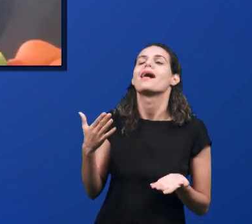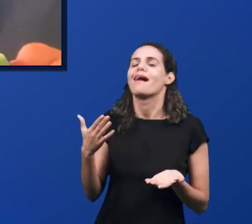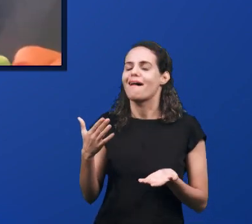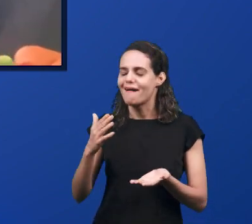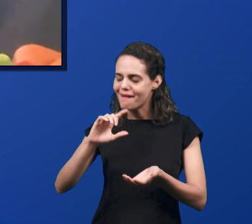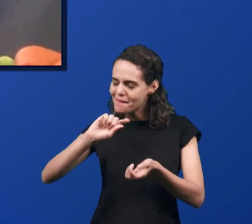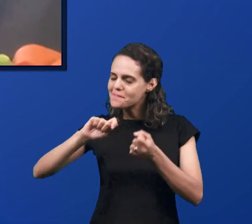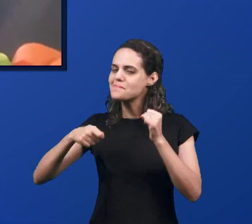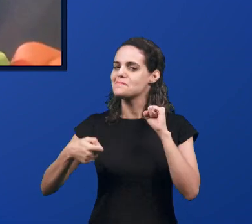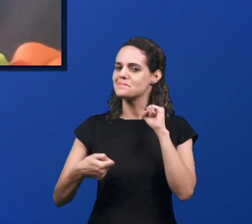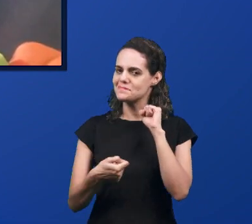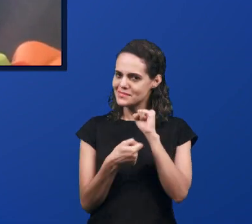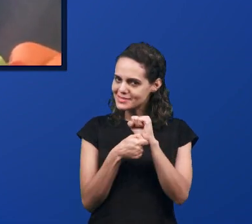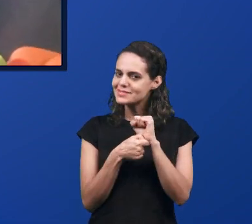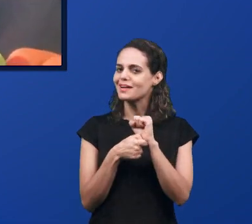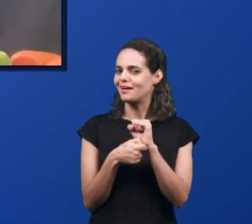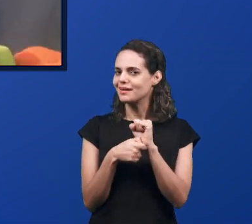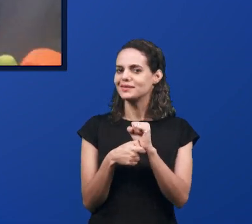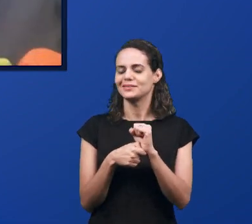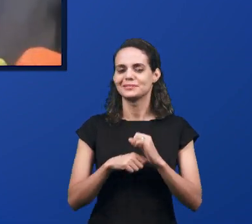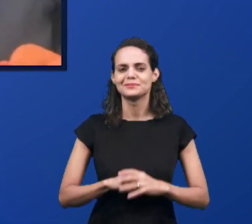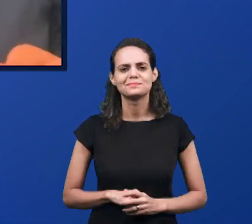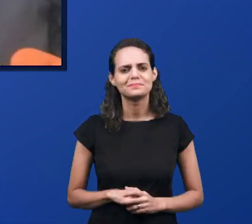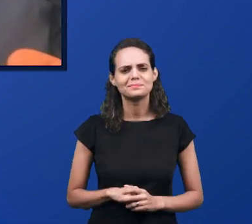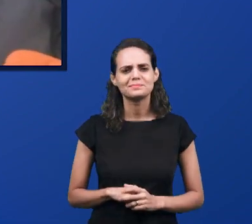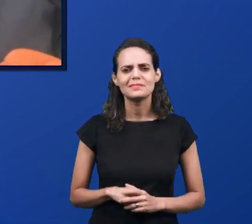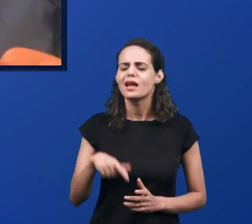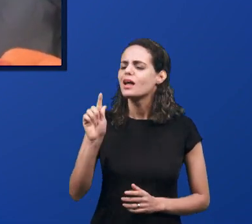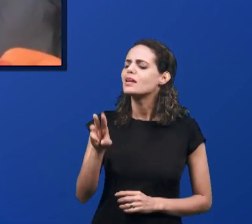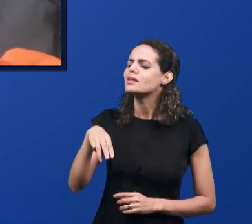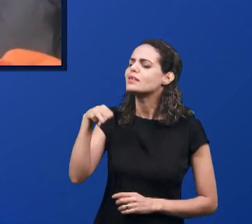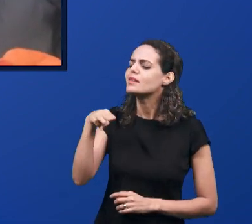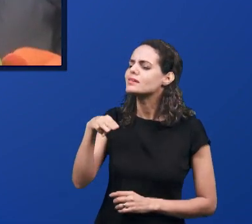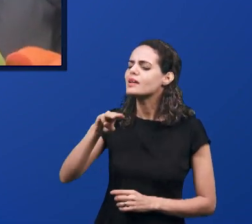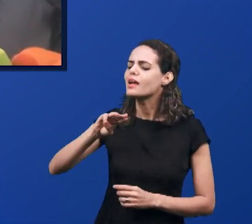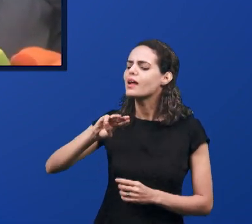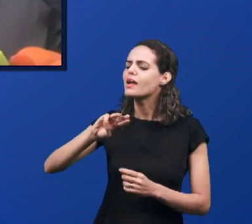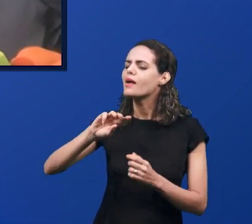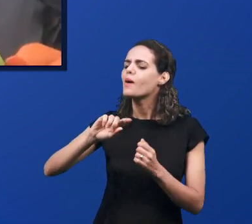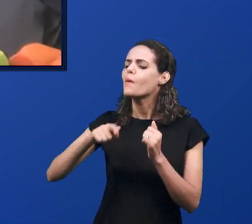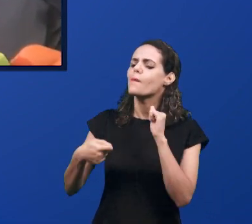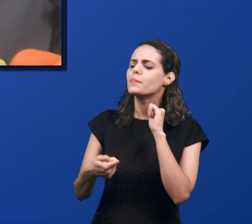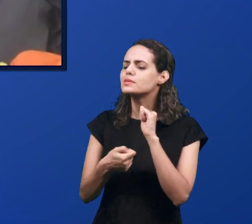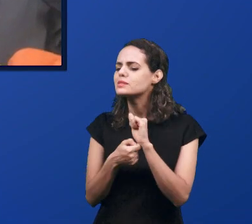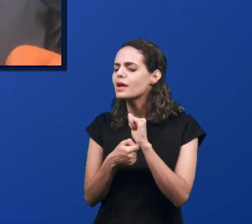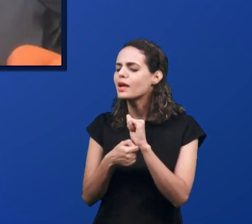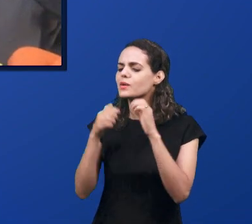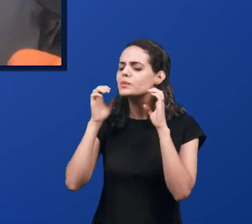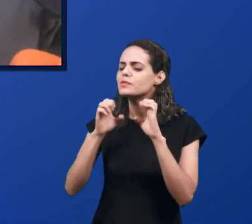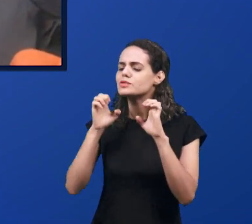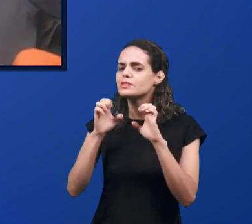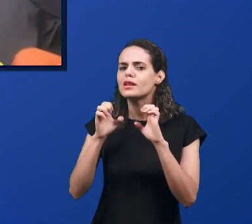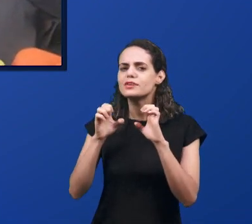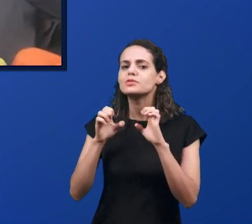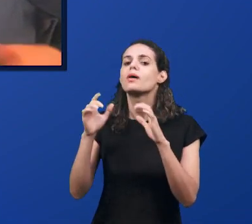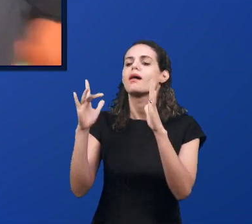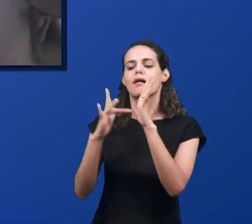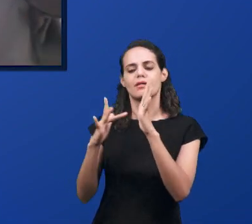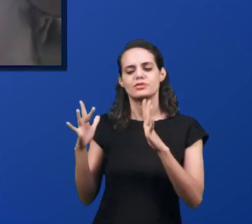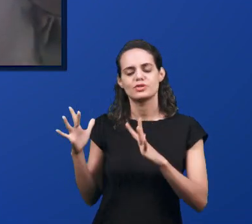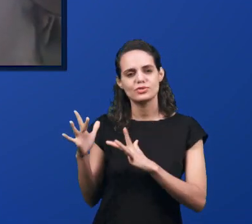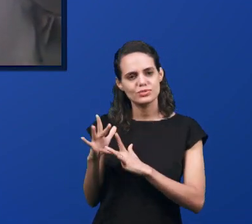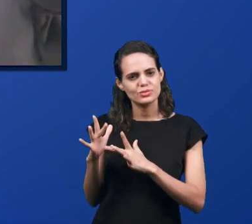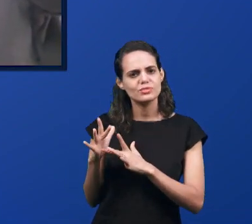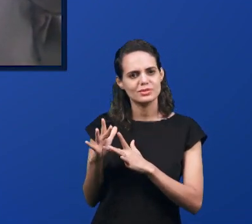Mystère. Très bien. Ana Vitoria, qui est le mystère de l'Évangile? Jésus. Maria Catarina, à travers la révélation